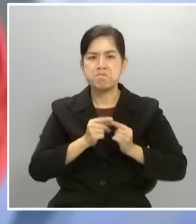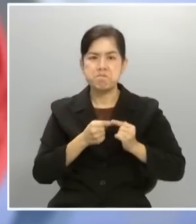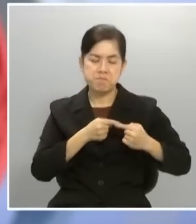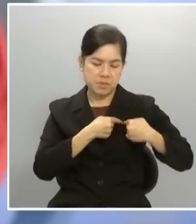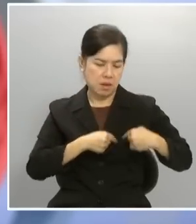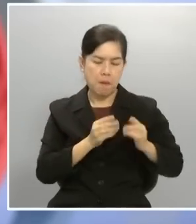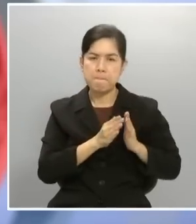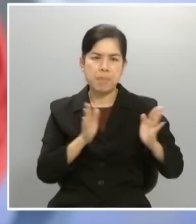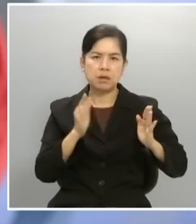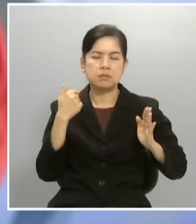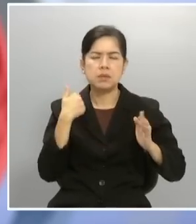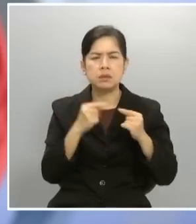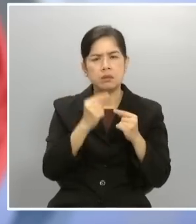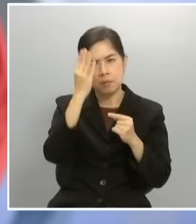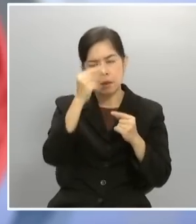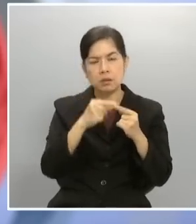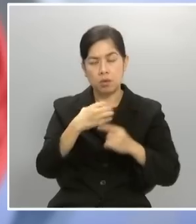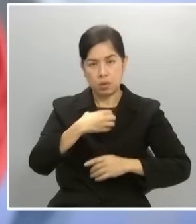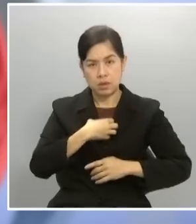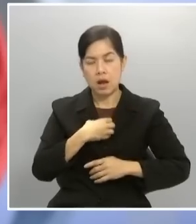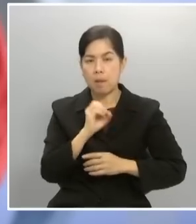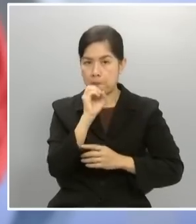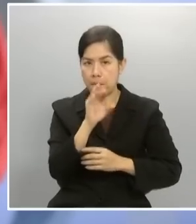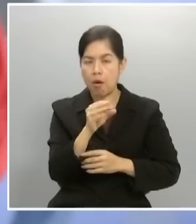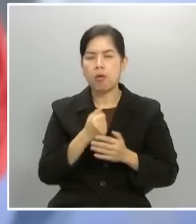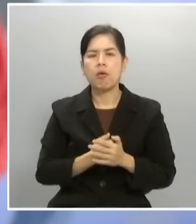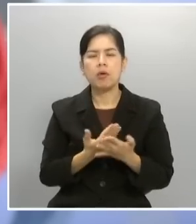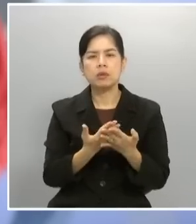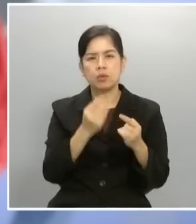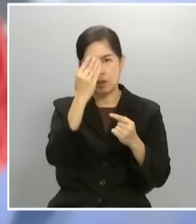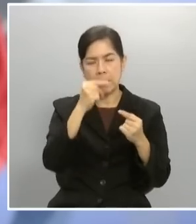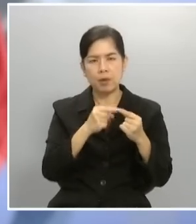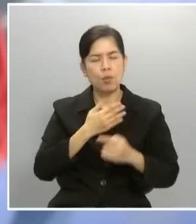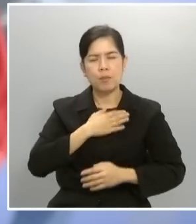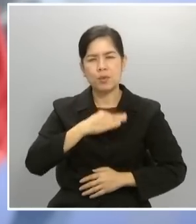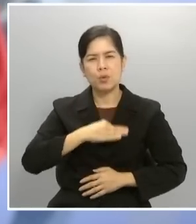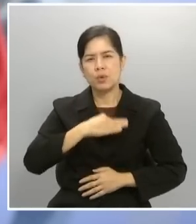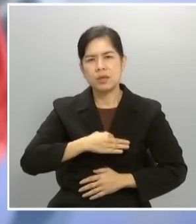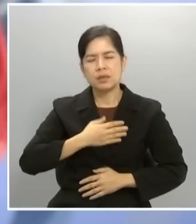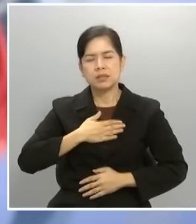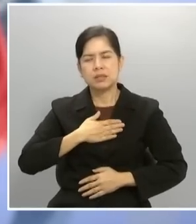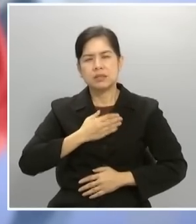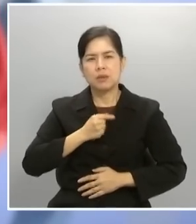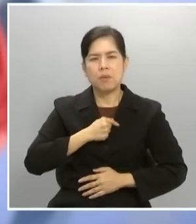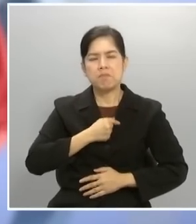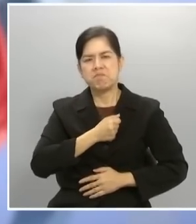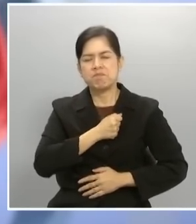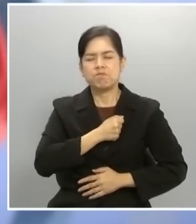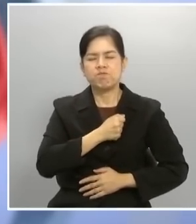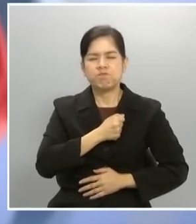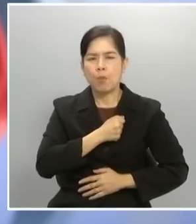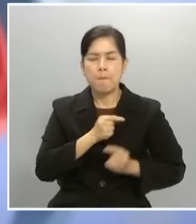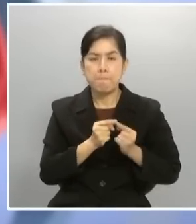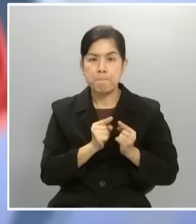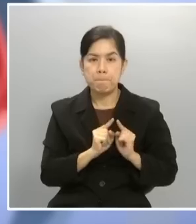มามันต้องการแค่แค่ให้ให้สิ่งที่มันอยู่ในใจของเธอเนี่ยมันหายไปนั่นเป็นความรู้สึกของคุณิวที่เธอพยายามที่จะระบายออกมา